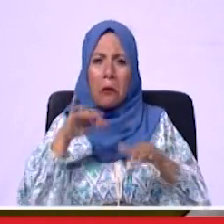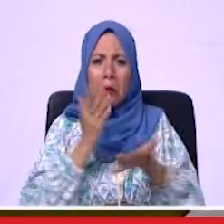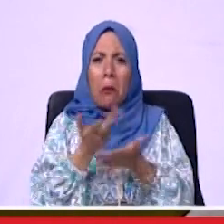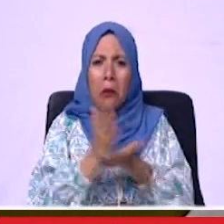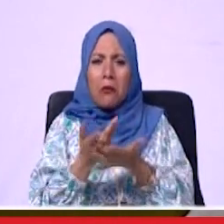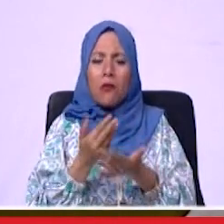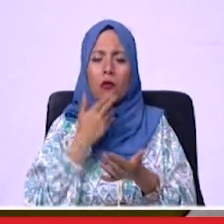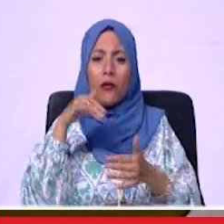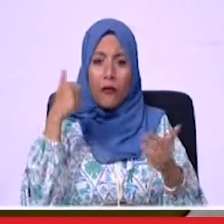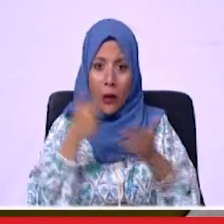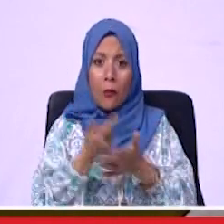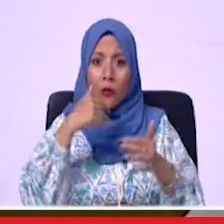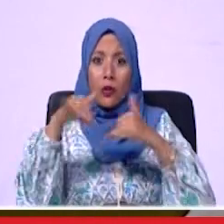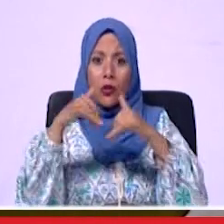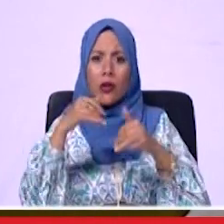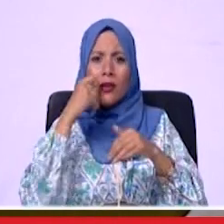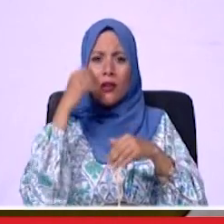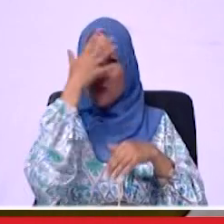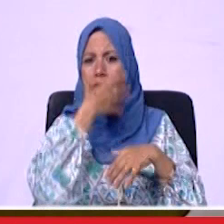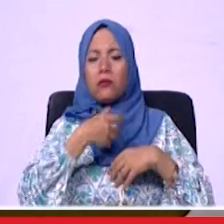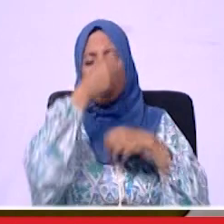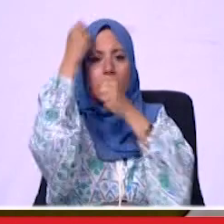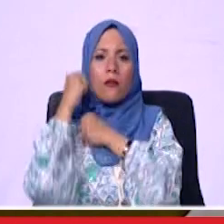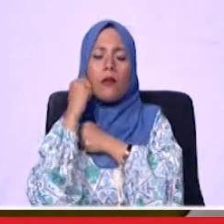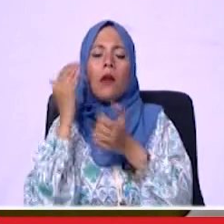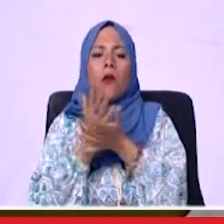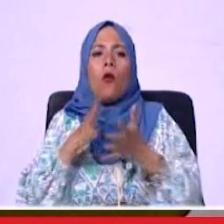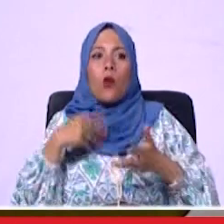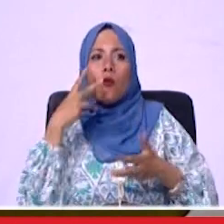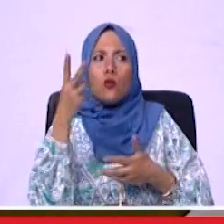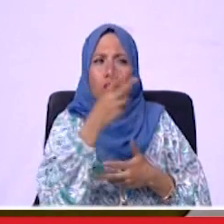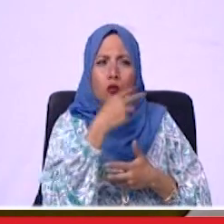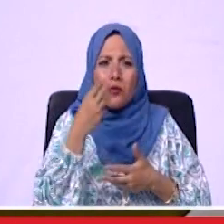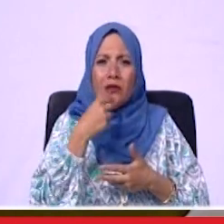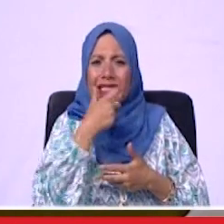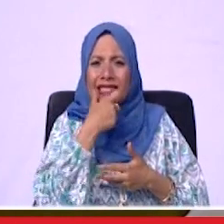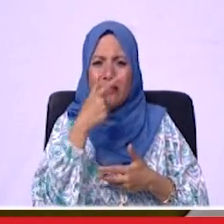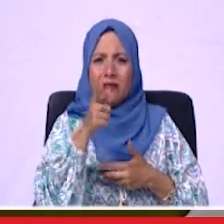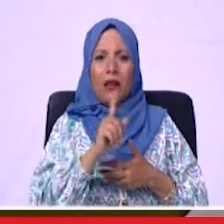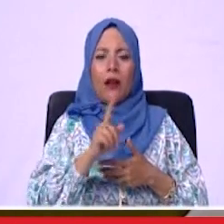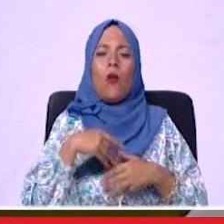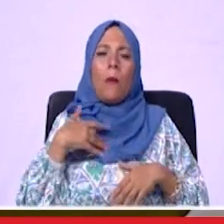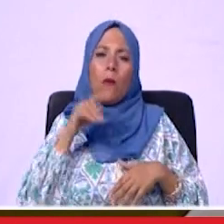لما بينزل الشارع بيغطي وشه علشان ما حدش يسمعه كلمة تجرحه.